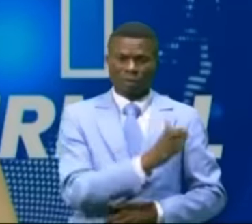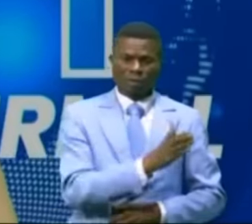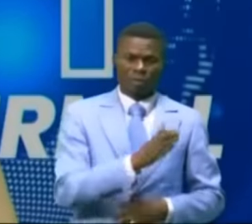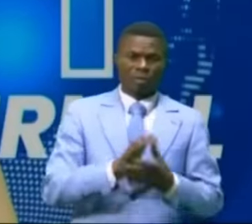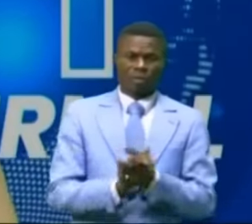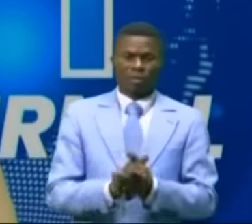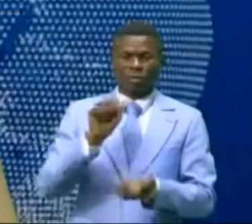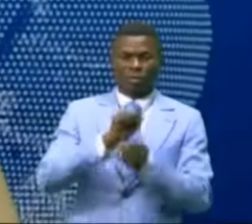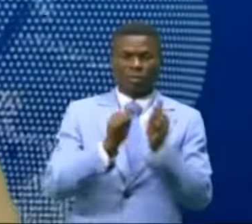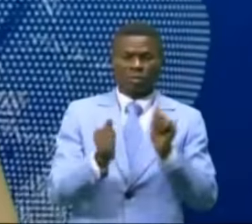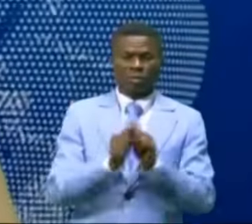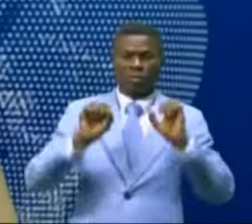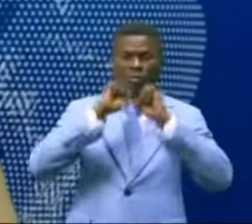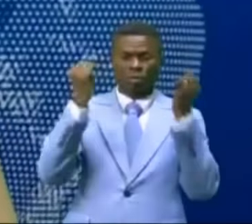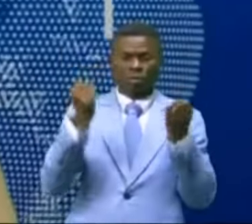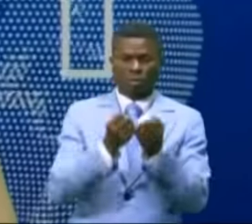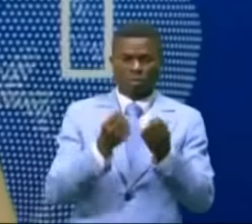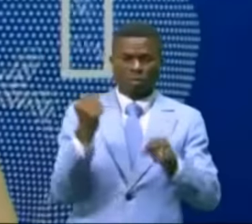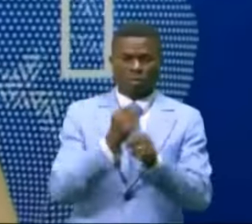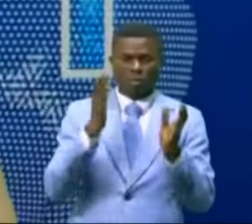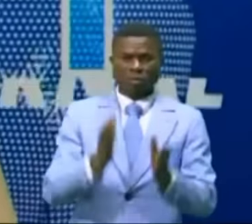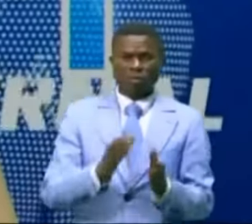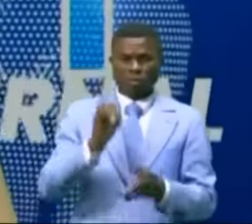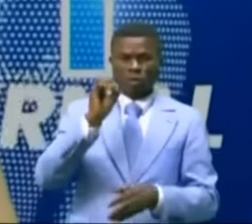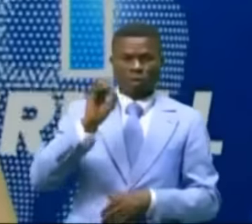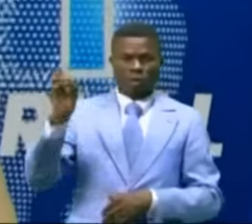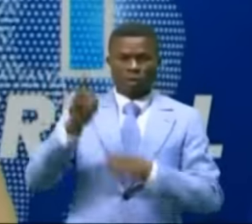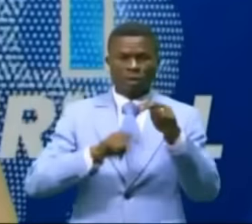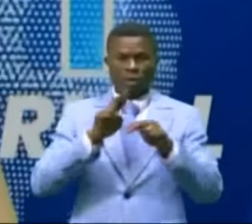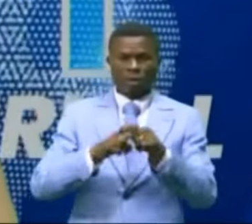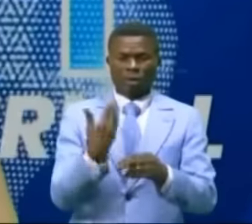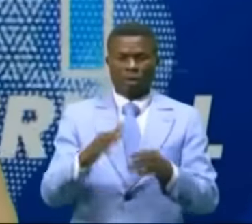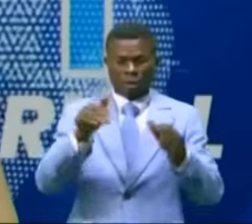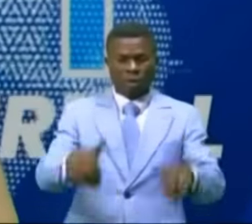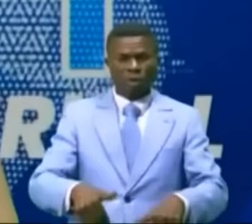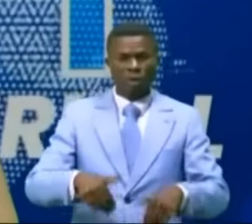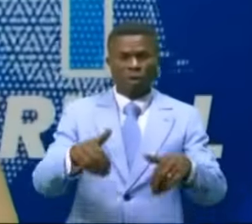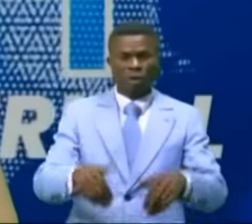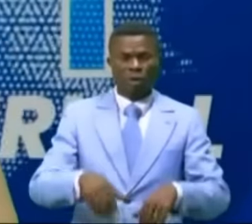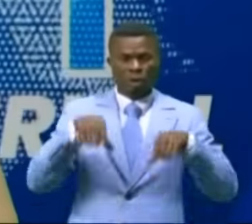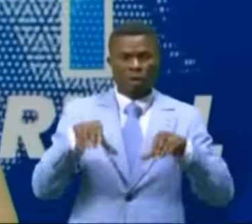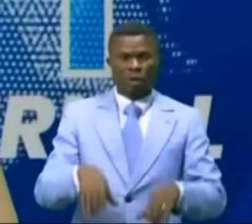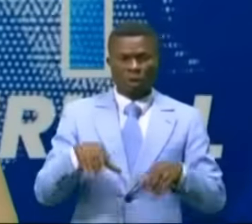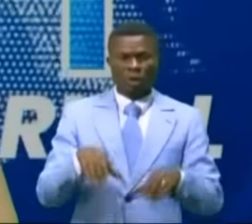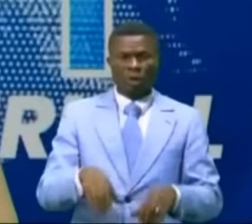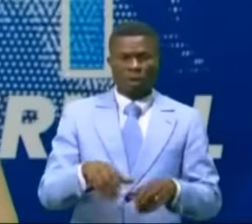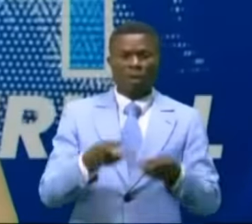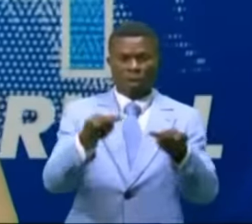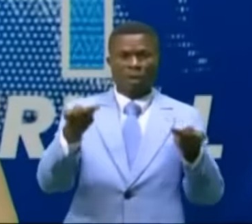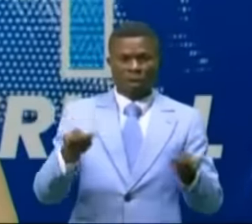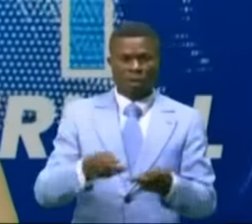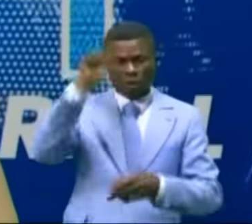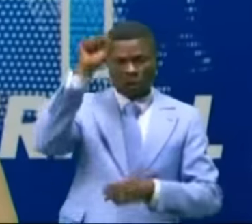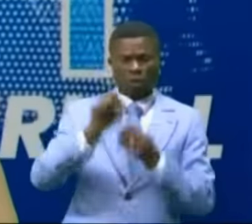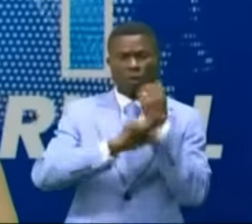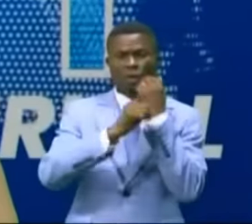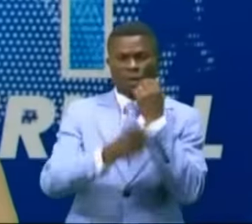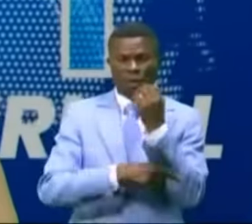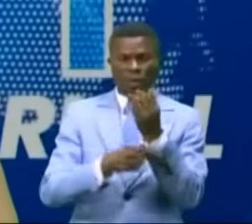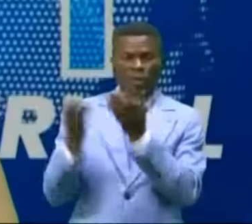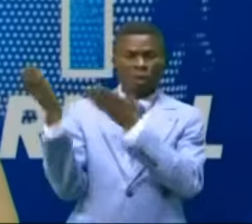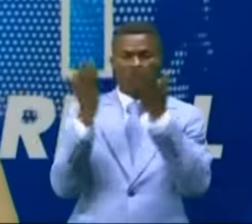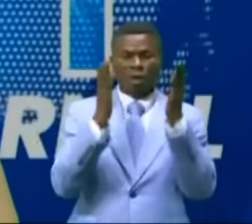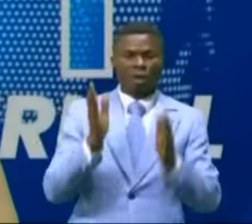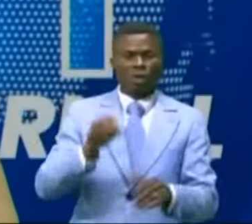La situation sociale du personnel de l'Office national des produits agricoles du Congo, secteur Sud-Kivu, le trafic